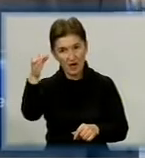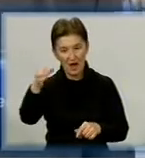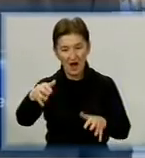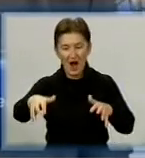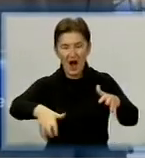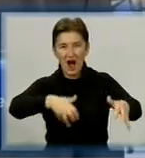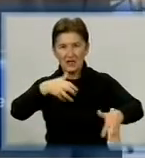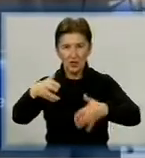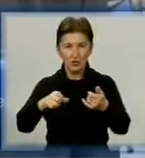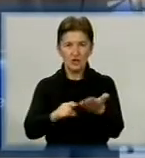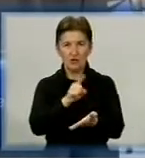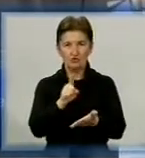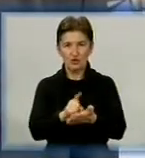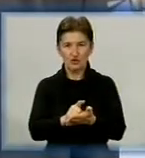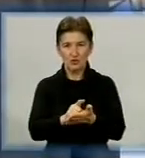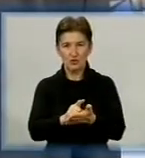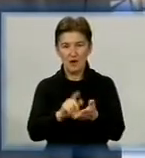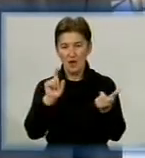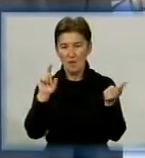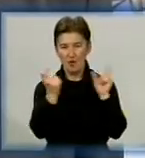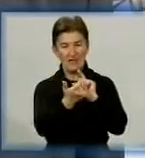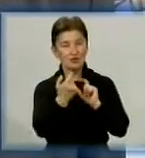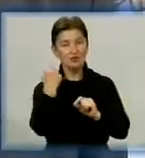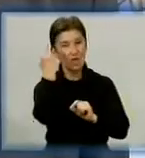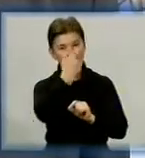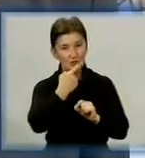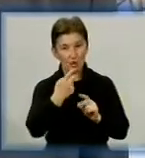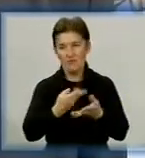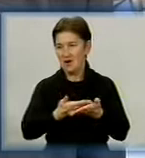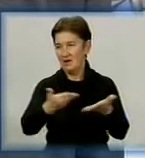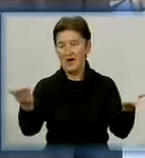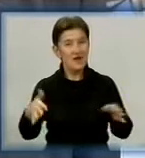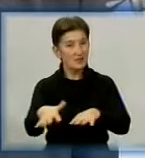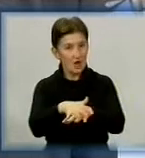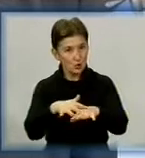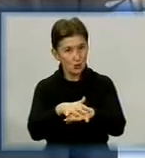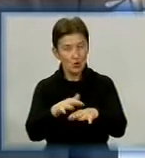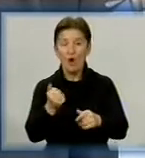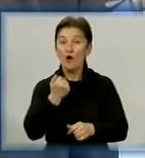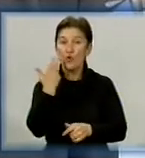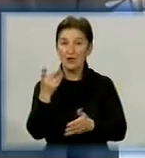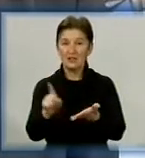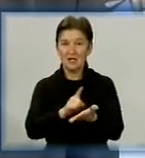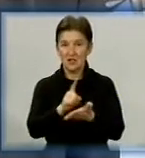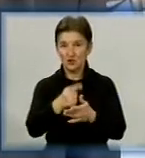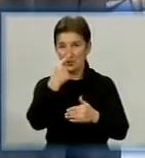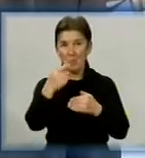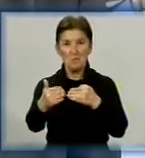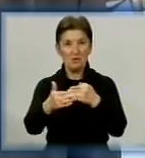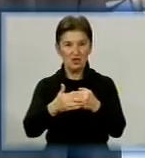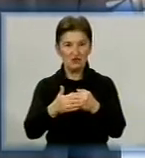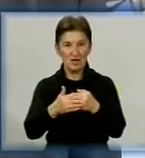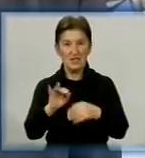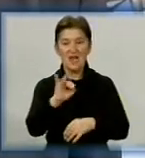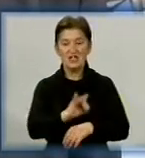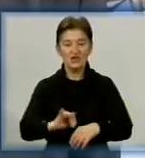археологія, повинні повернутися лицом к народу. Коли ми повинні приближать, так сказать, историю